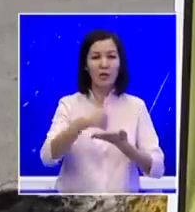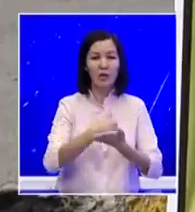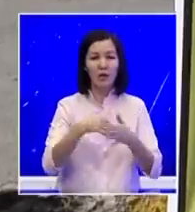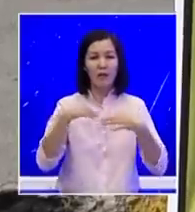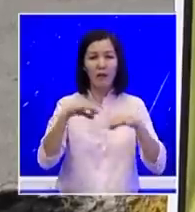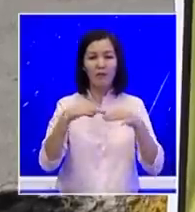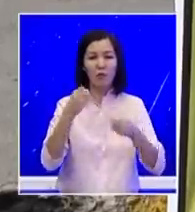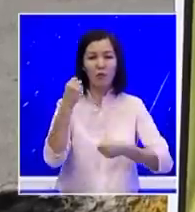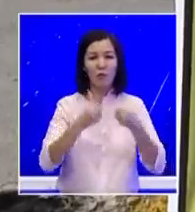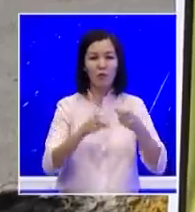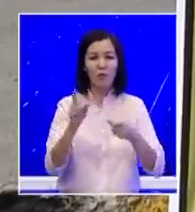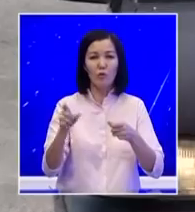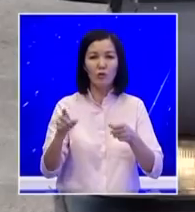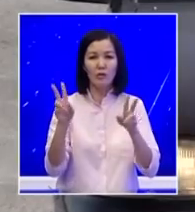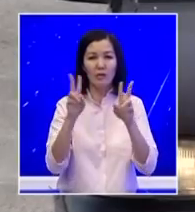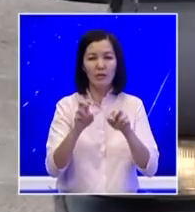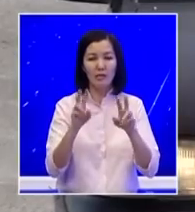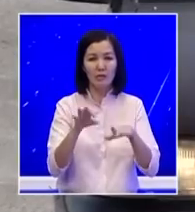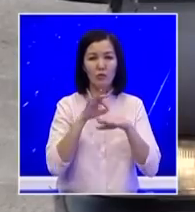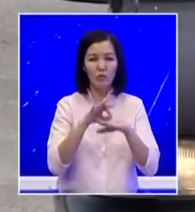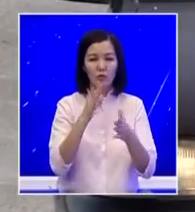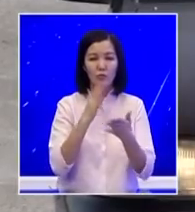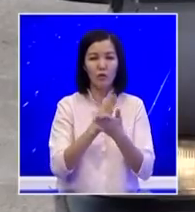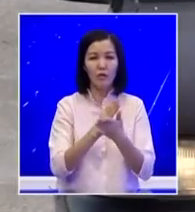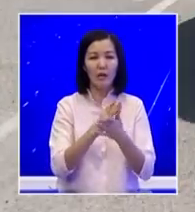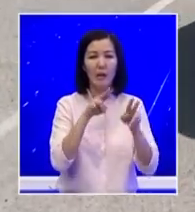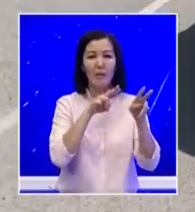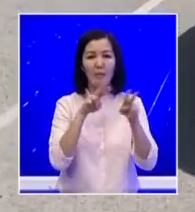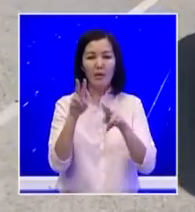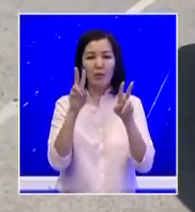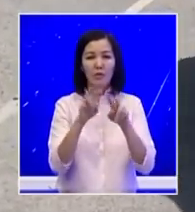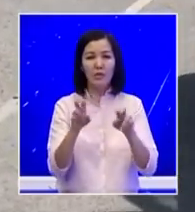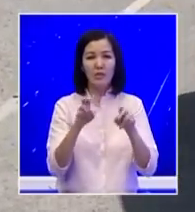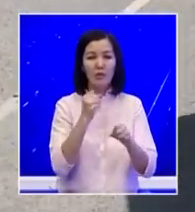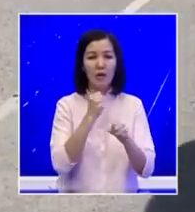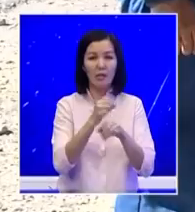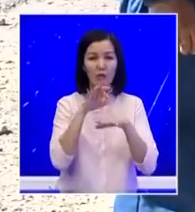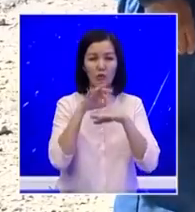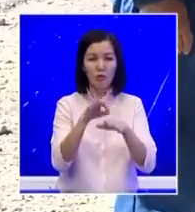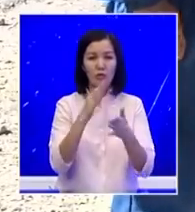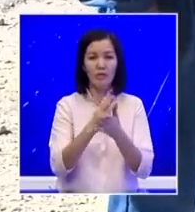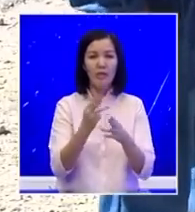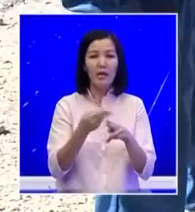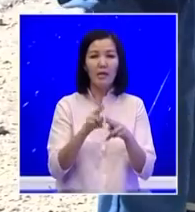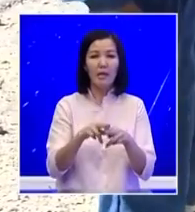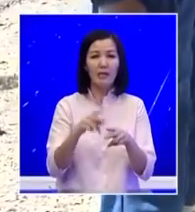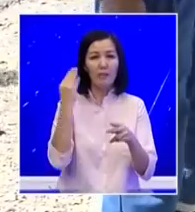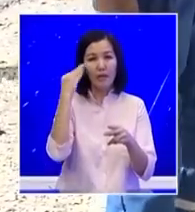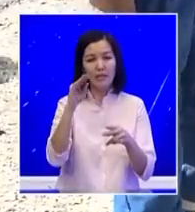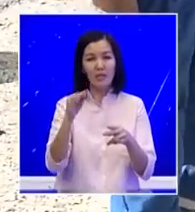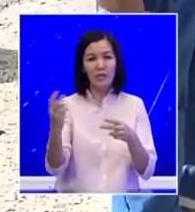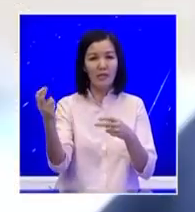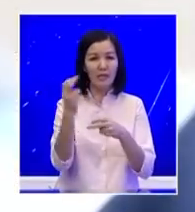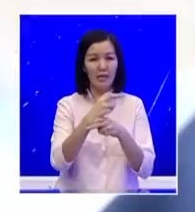автокөліктермен жолаушыларды тізімдеп, мұқият тексерістен өткізіп тұрады. Бақылау тексеріс жұмыстары қатаң түрде жүргізіледі. Яғни өзге жақтан келген